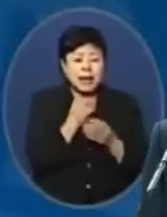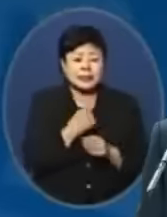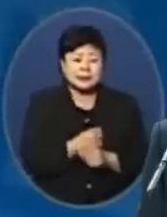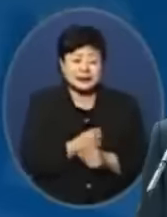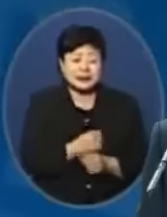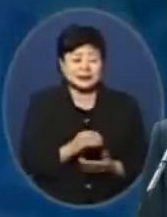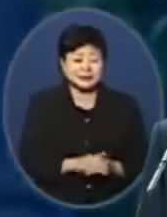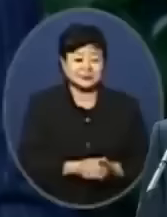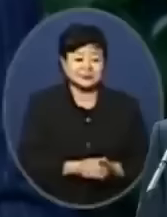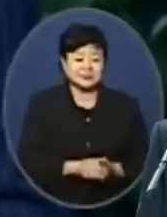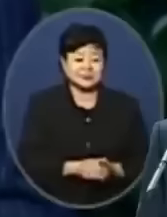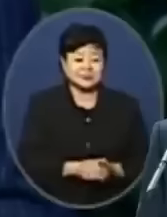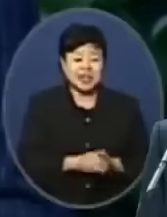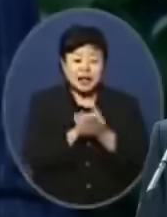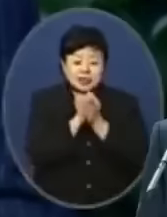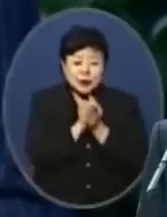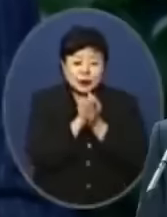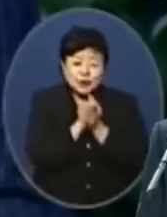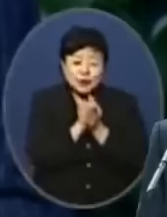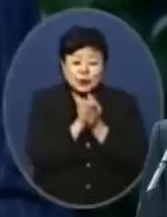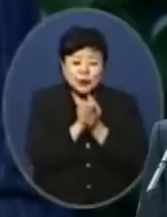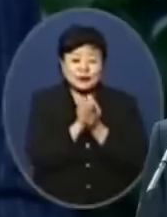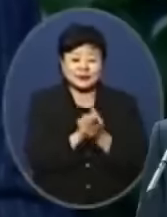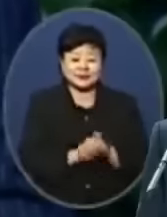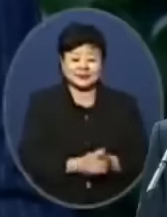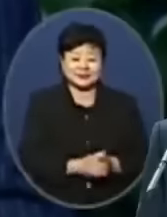했습니다. 아무리 기도를 해도